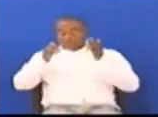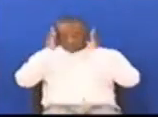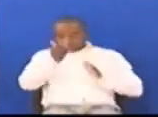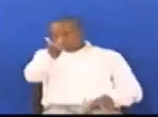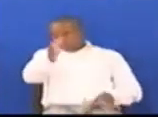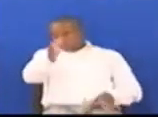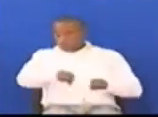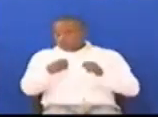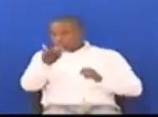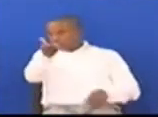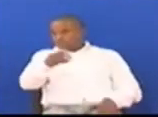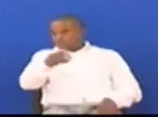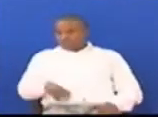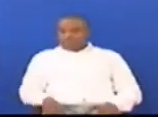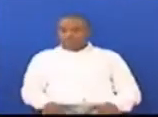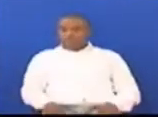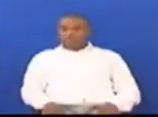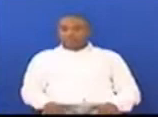hapo umeharibu.